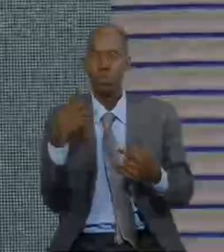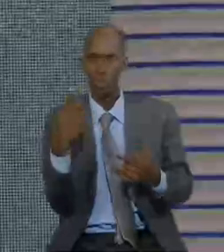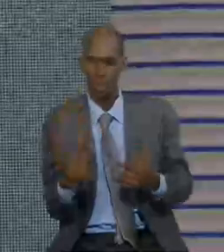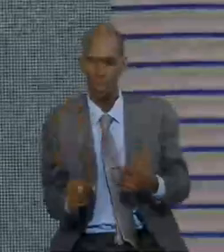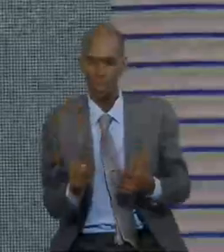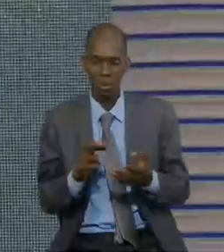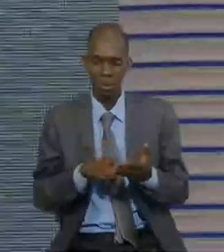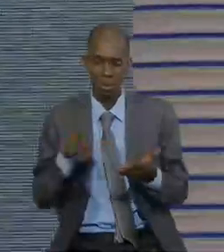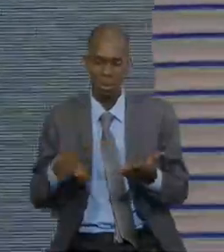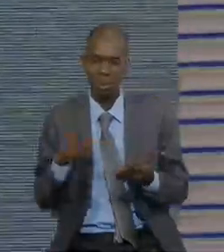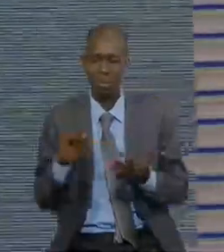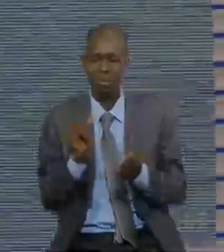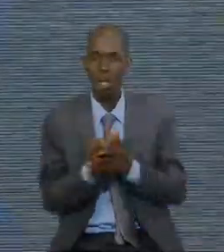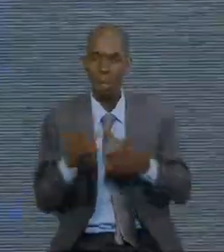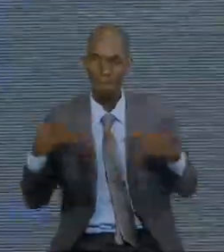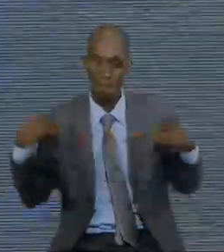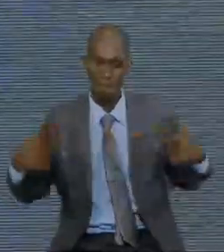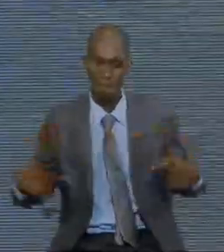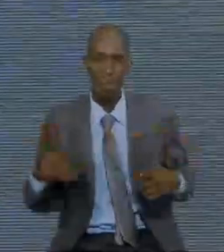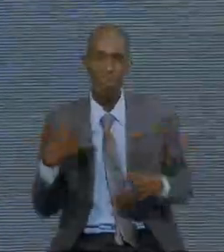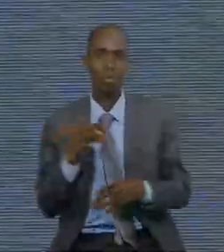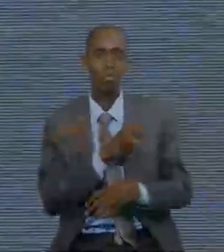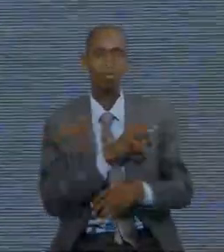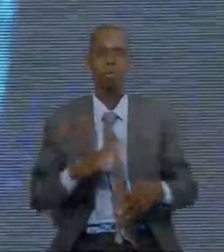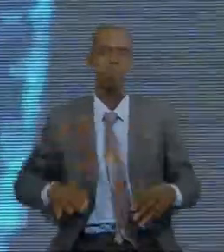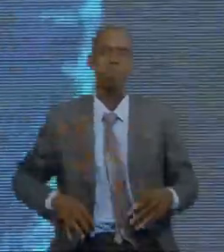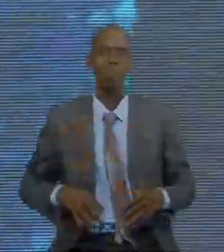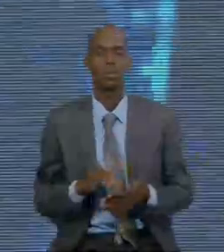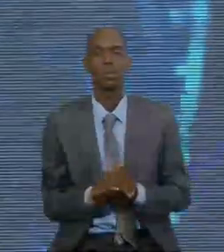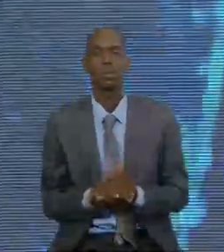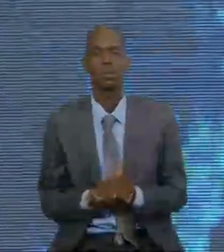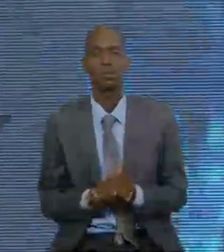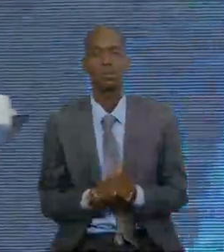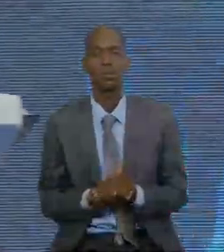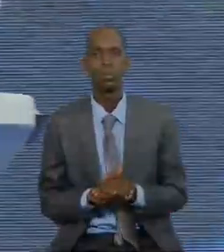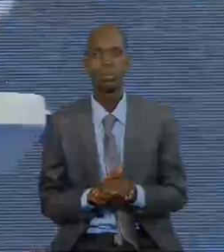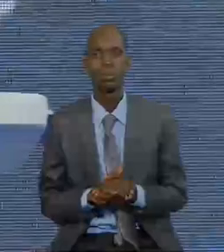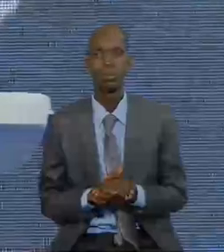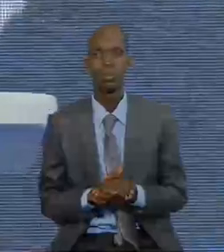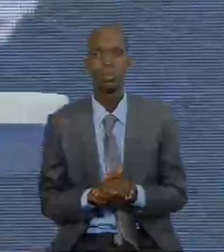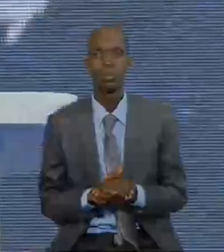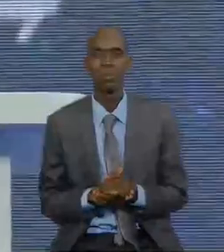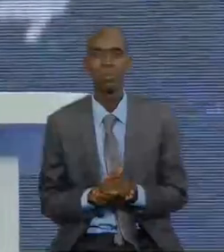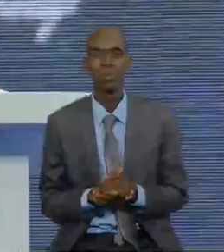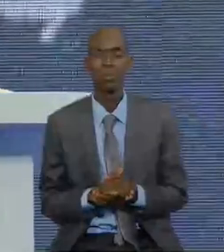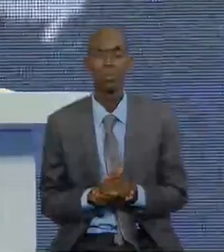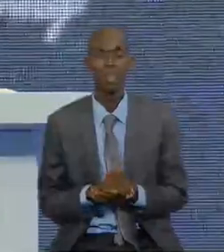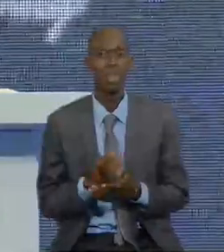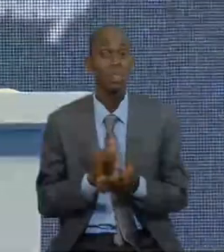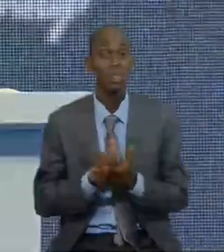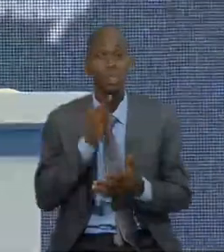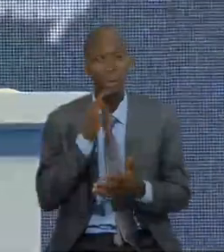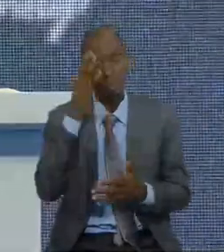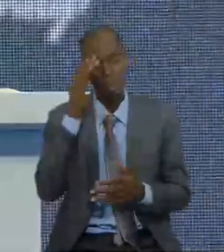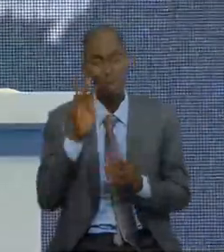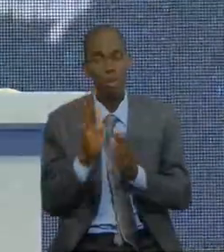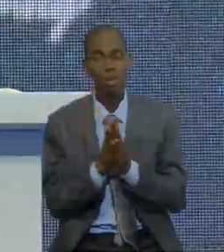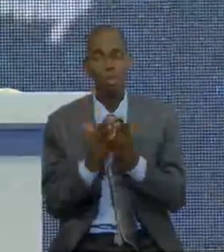il ne comprennent pas et ne se connecte pas à la source de la douleur que Christ a supporté